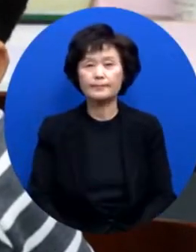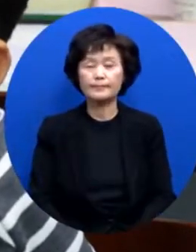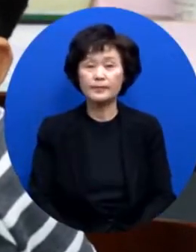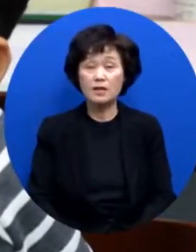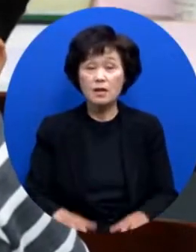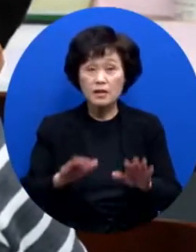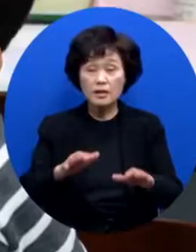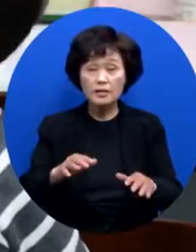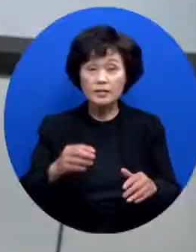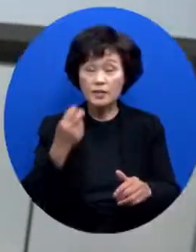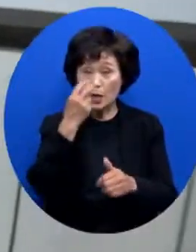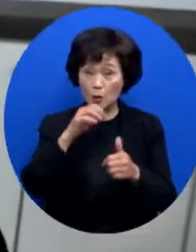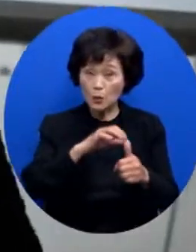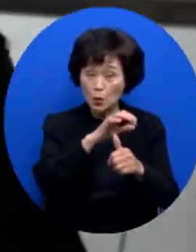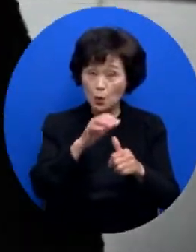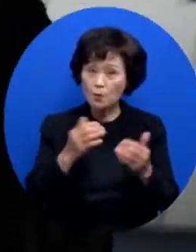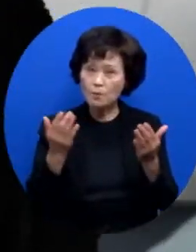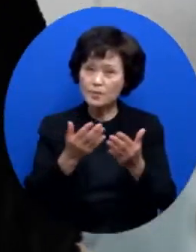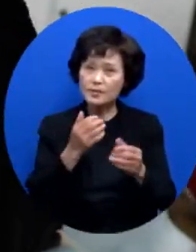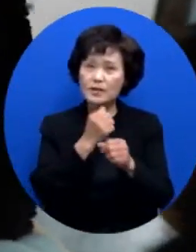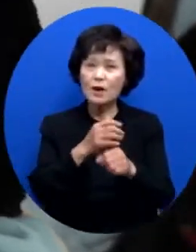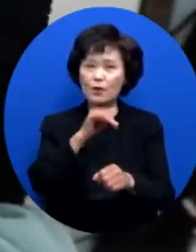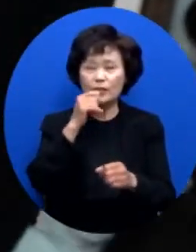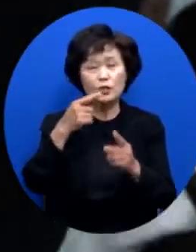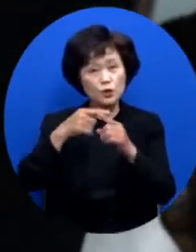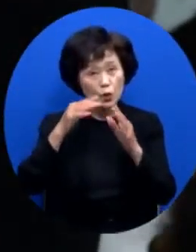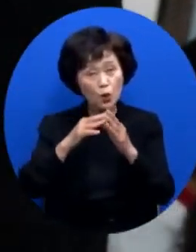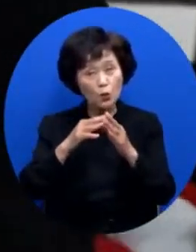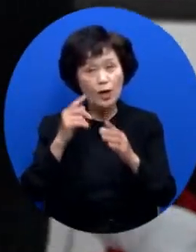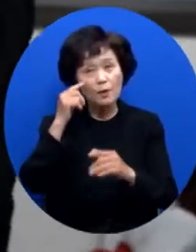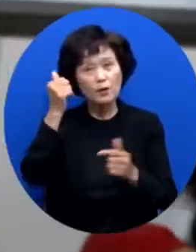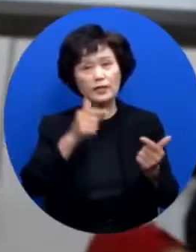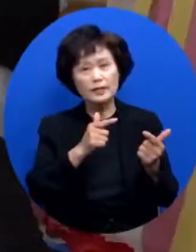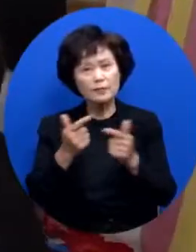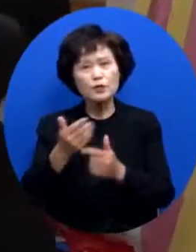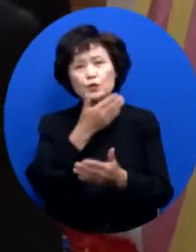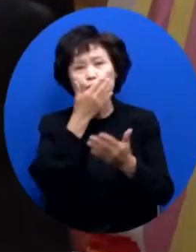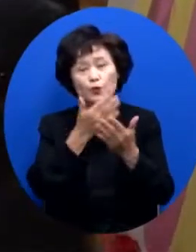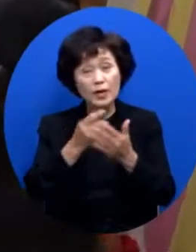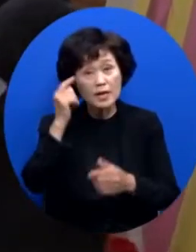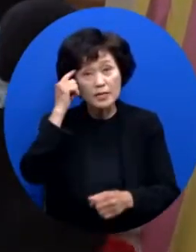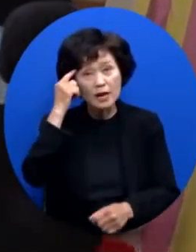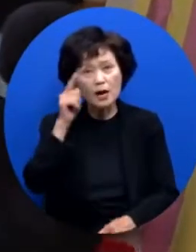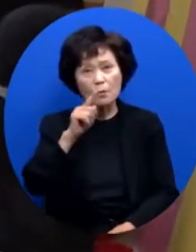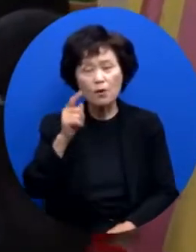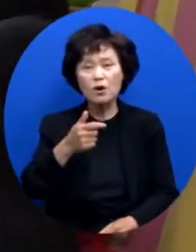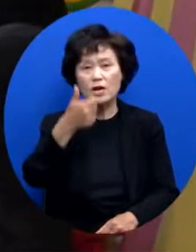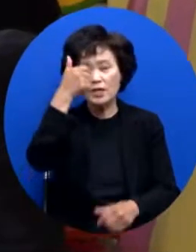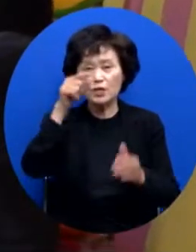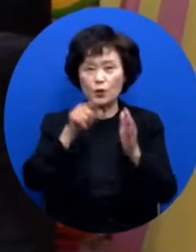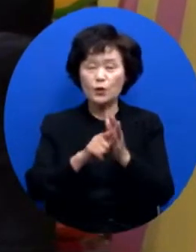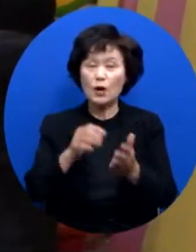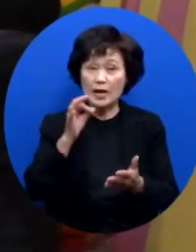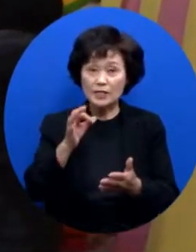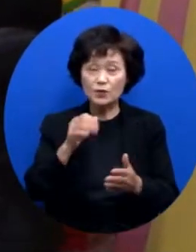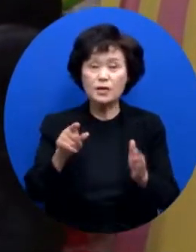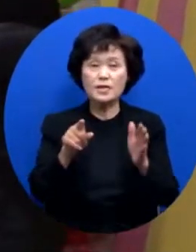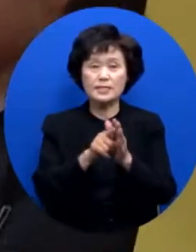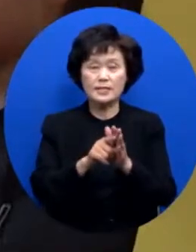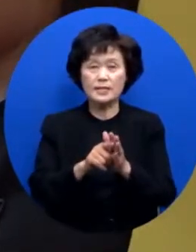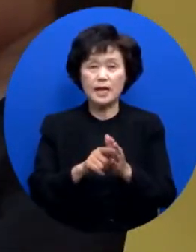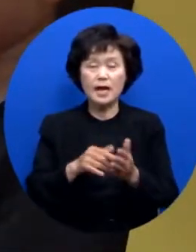현재 돌봄 사역을 하고 있는 교회와 목회자가 중요시하는 부분은 기독교 가치관, 신앙, 성품